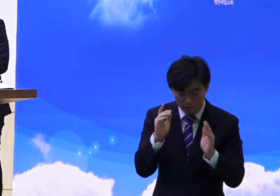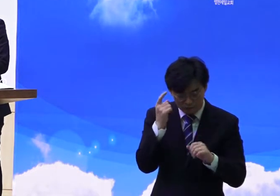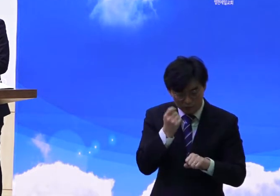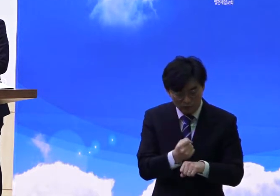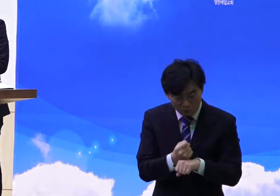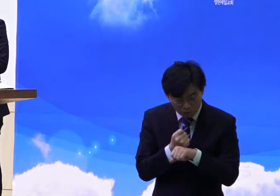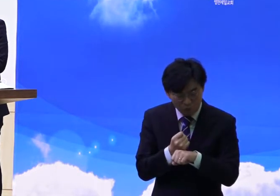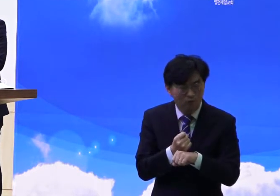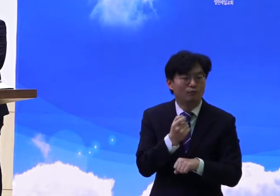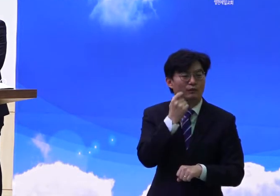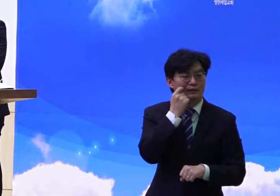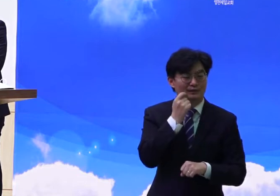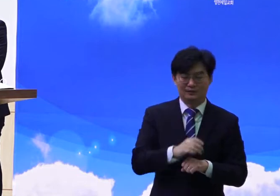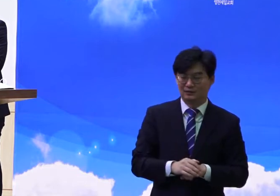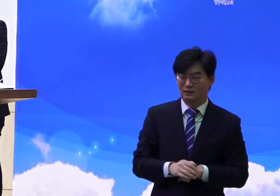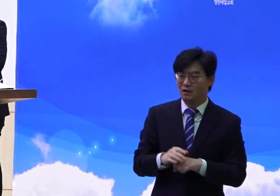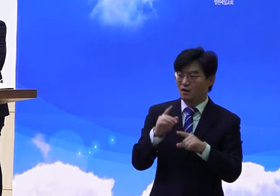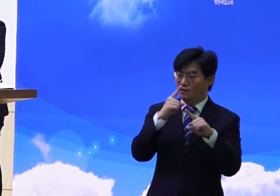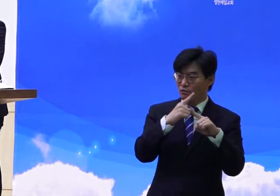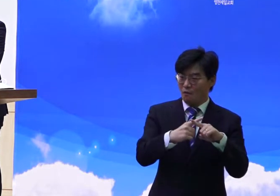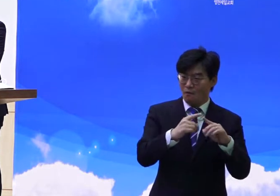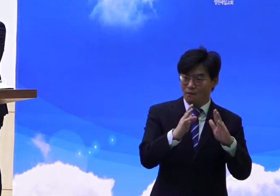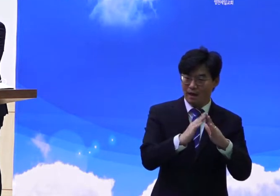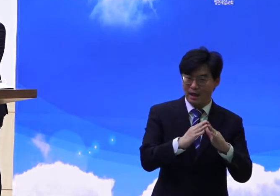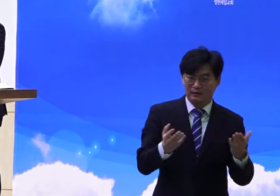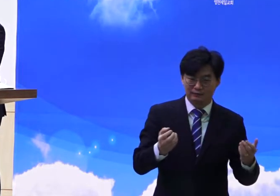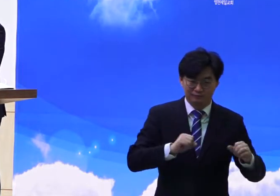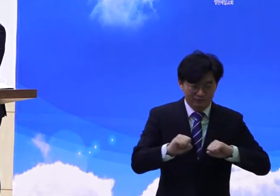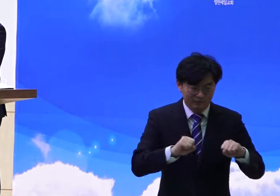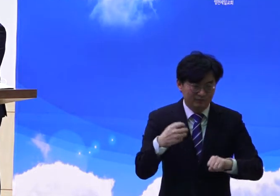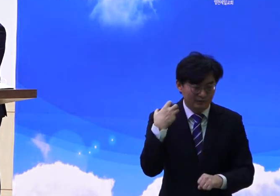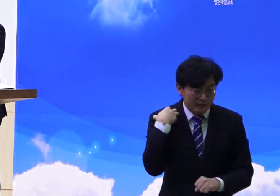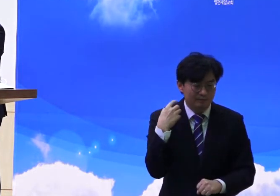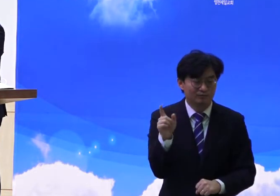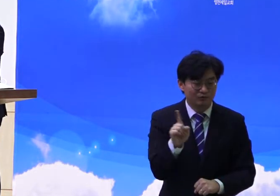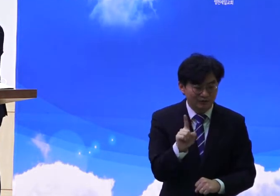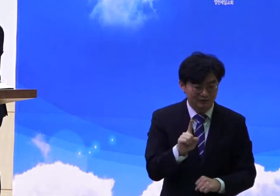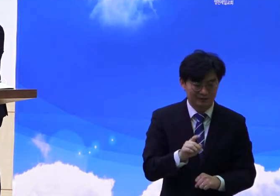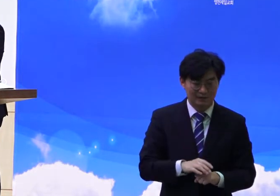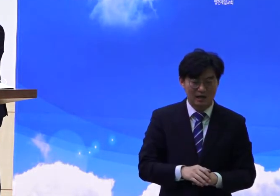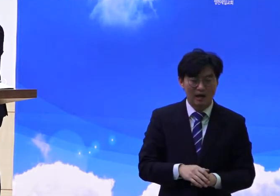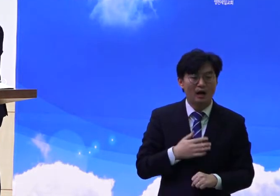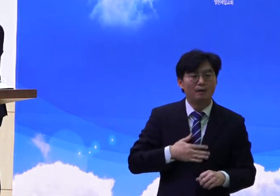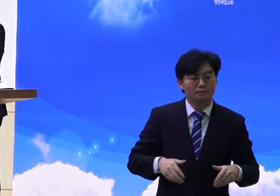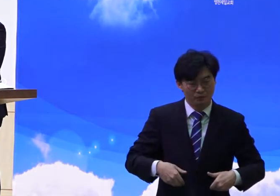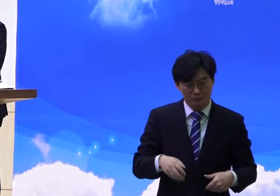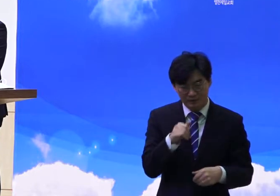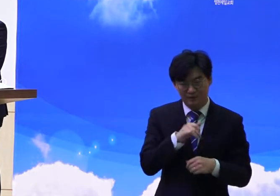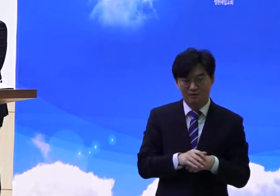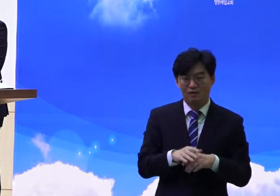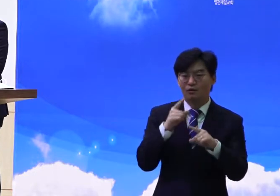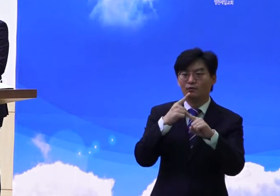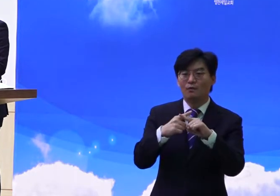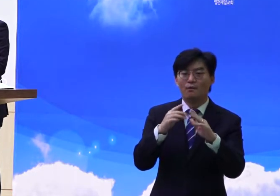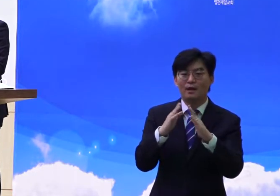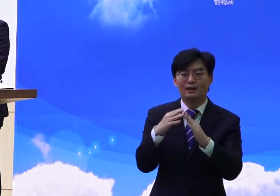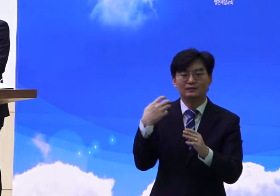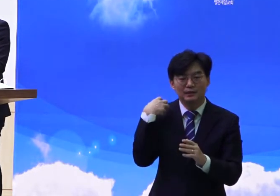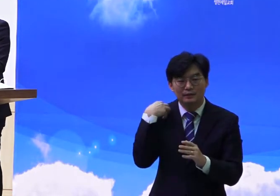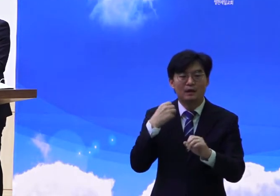과연 무엇인가? 그 교회다움에 우리가 가까이 가기 위해서는 어떤 일을 해야 되는가? 본질은 무엇인가? 지킬